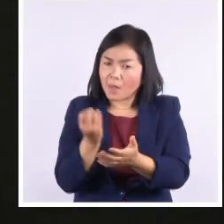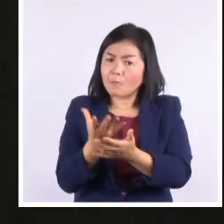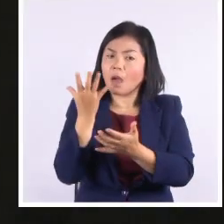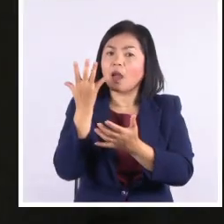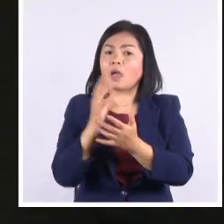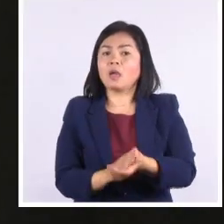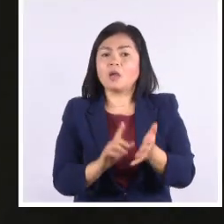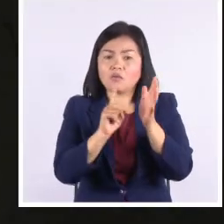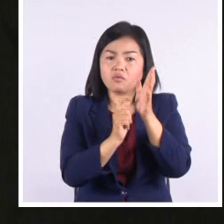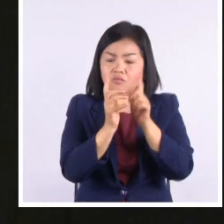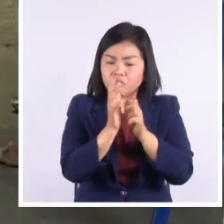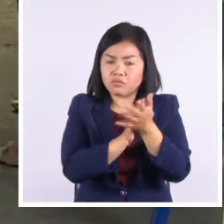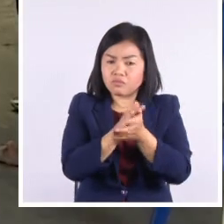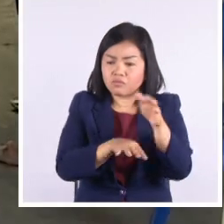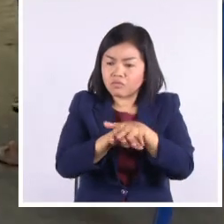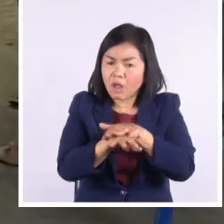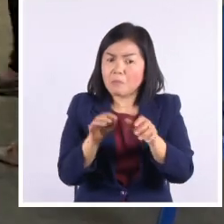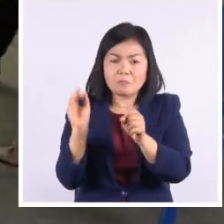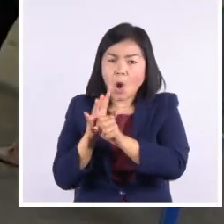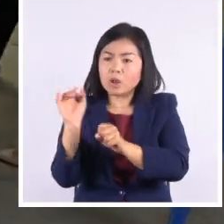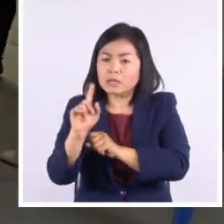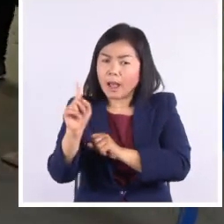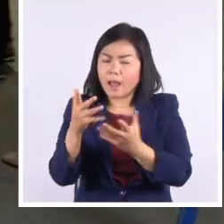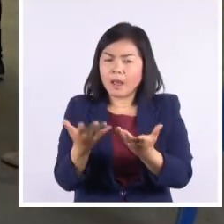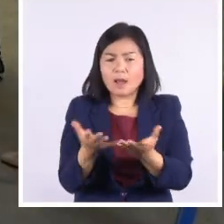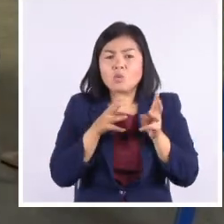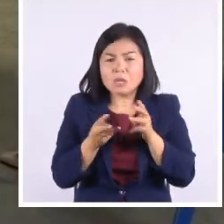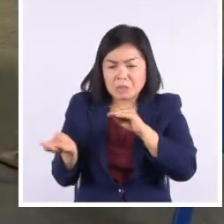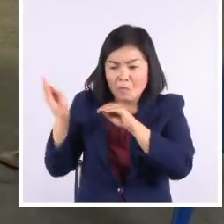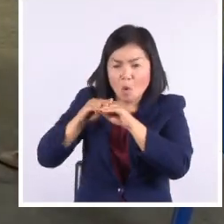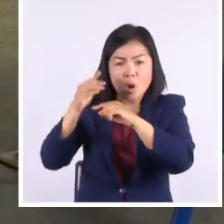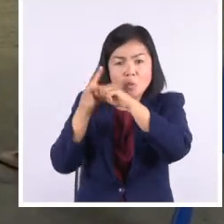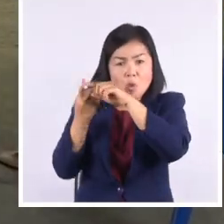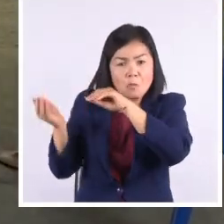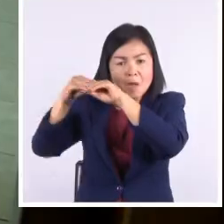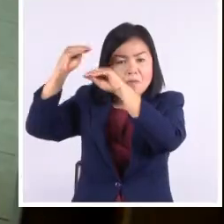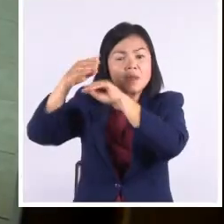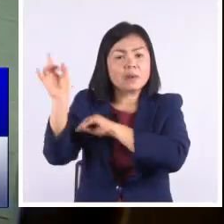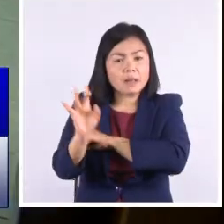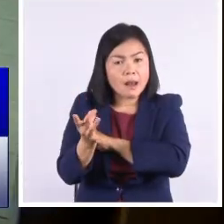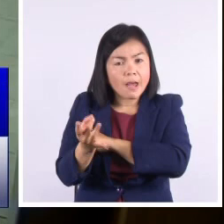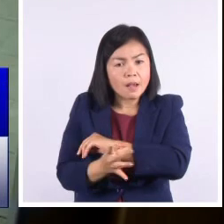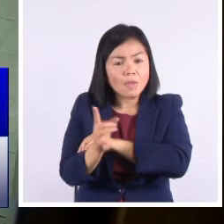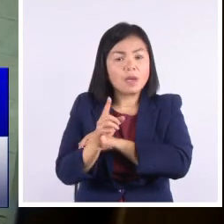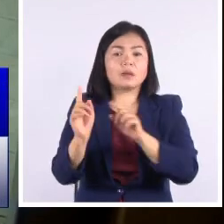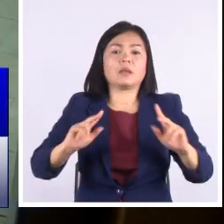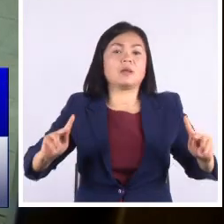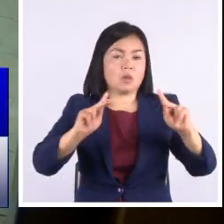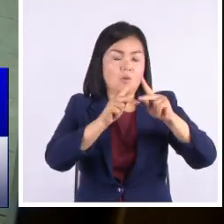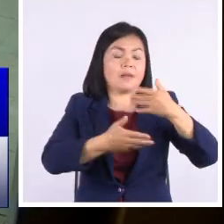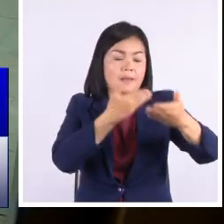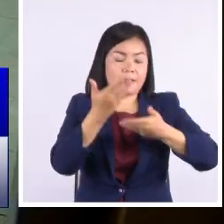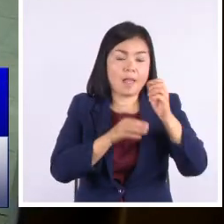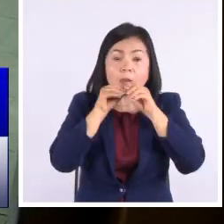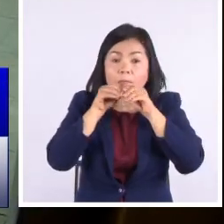รวมของแอลกอฮอล์ที่จะขาดตลาดรวมไปถึงจะมีการปรับราคาเกินจริงหรือไม่นะครับก็สุภาพนี้นะครับกำชับให้พาที่